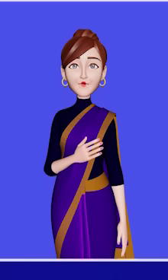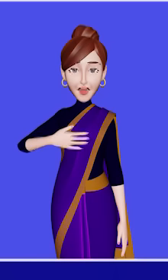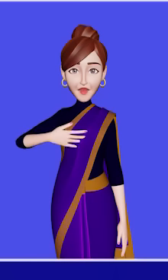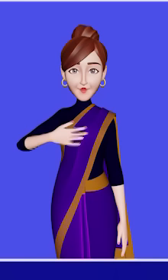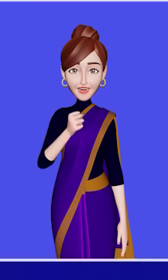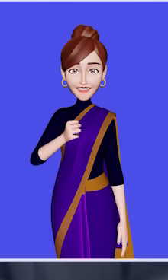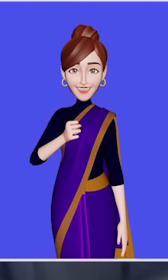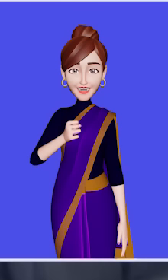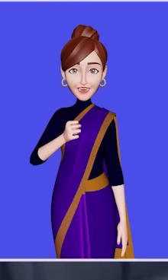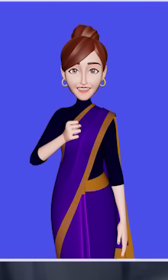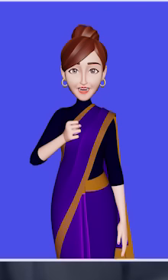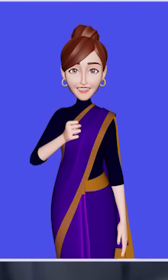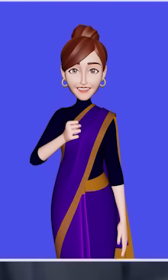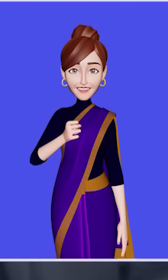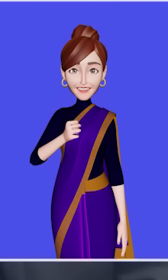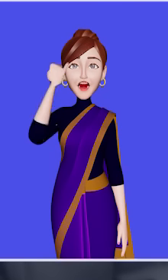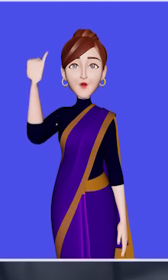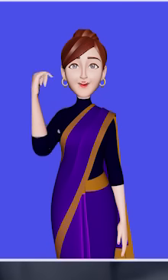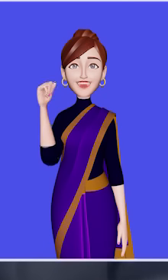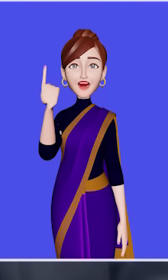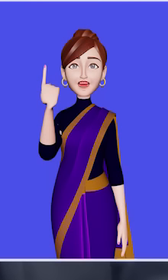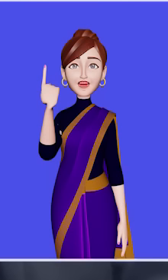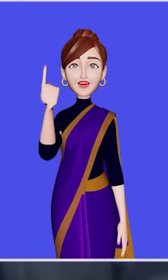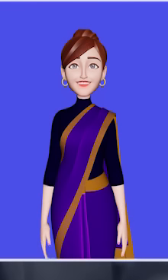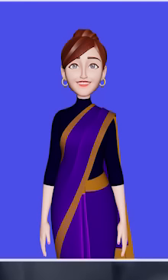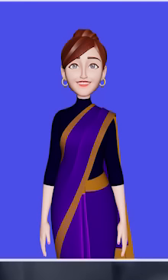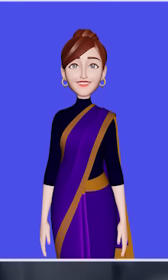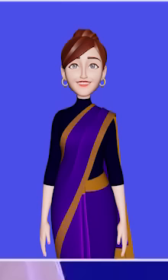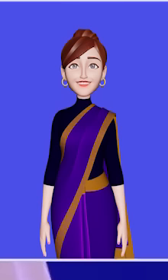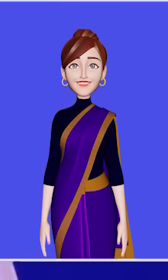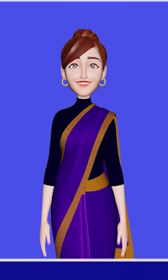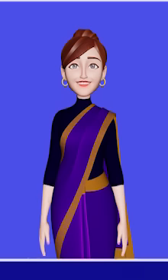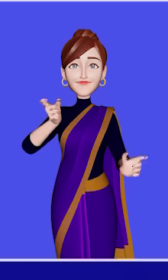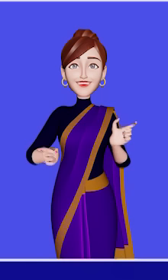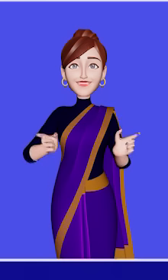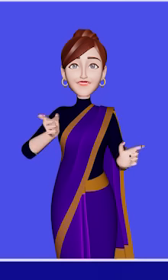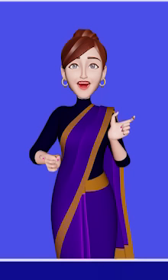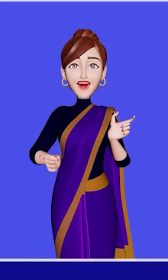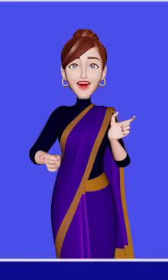दुनिया के 100 से ज्यादा देशों का रिप्रेजेंटेशन,